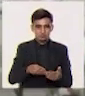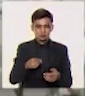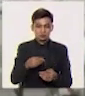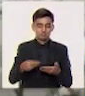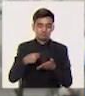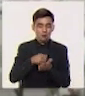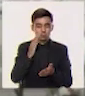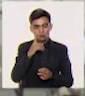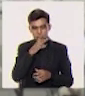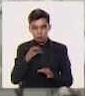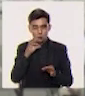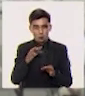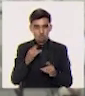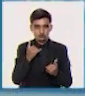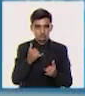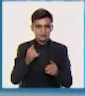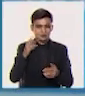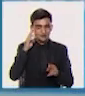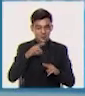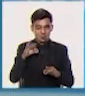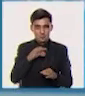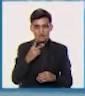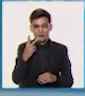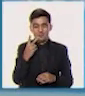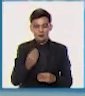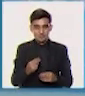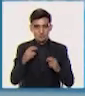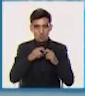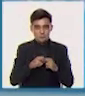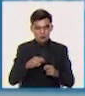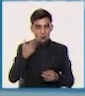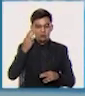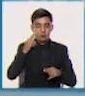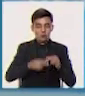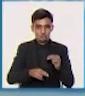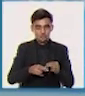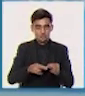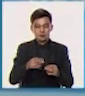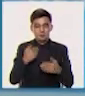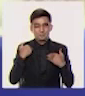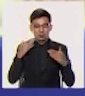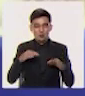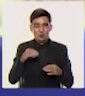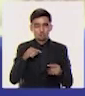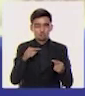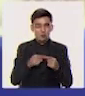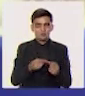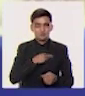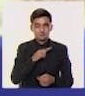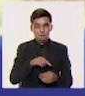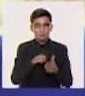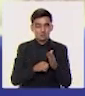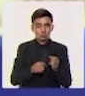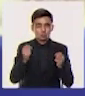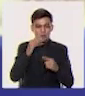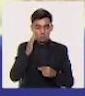төлене ме жоқ па деген әзірге белгісіз. Екі күнде зертханалық тексеріс аяқталғаннан кейін ғана құстардың нақты неден қырылғаны белгілі